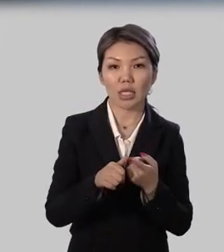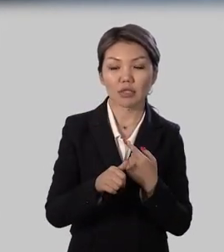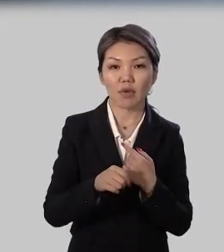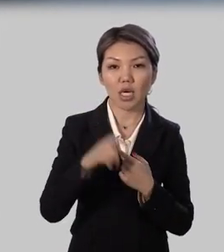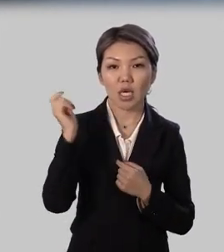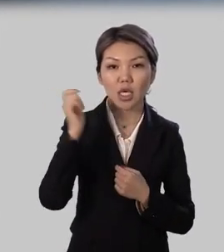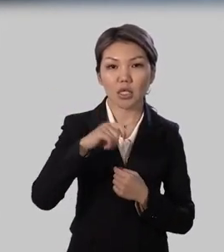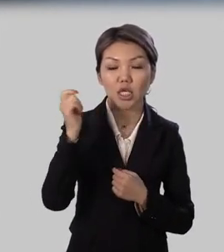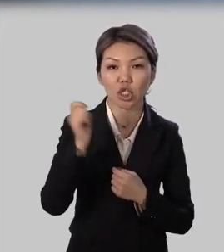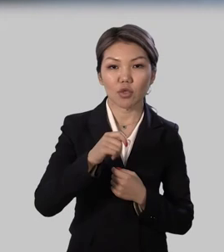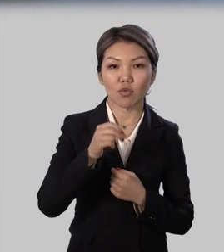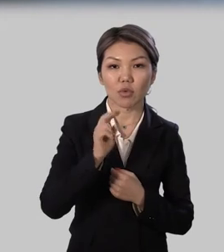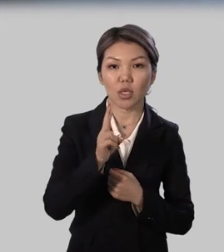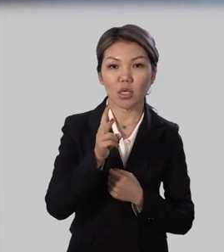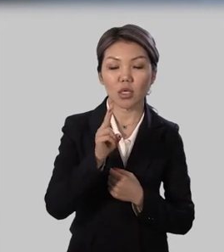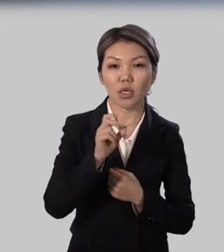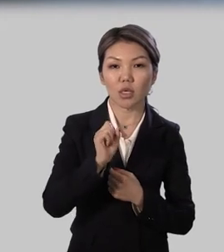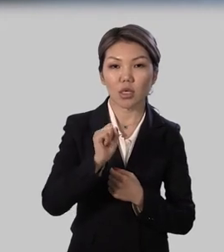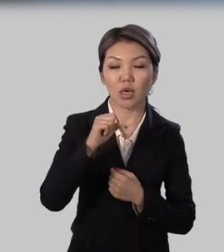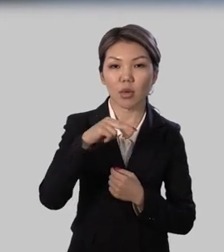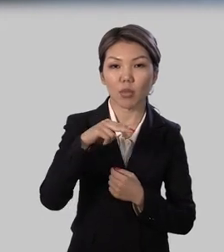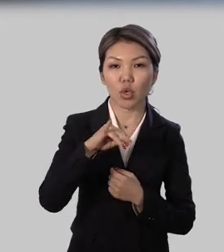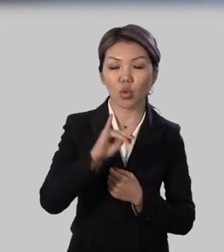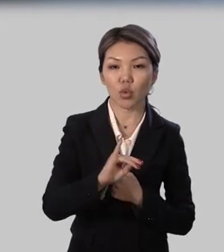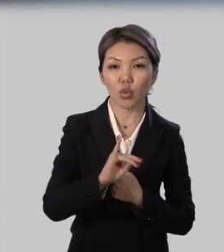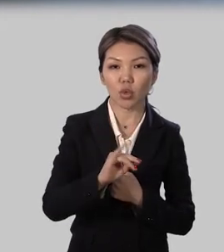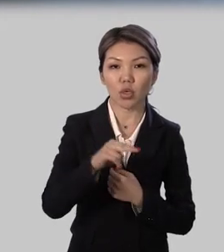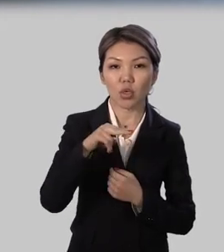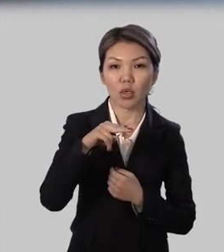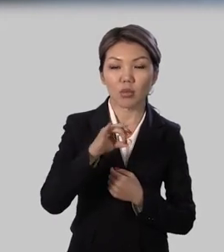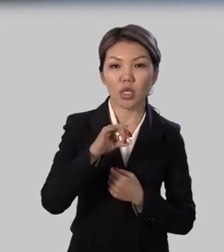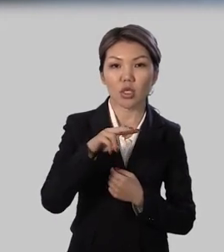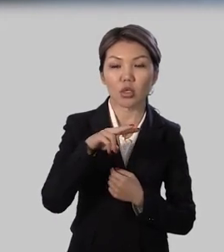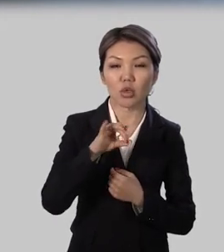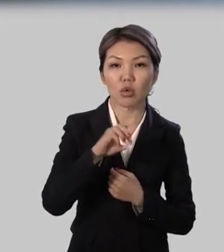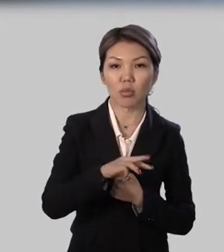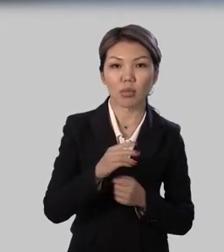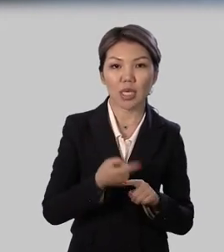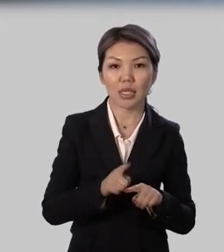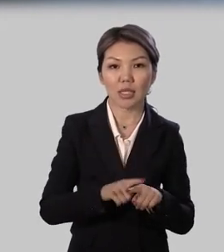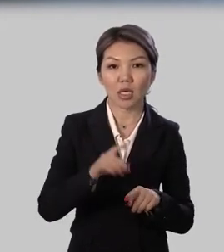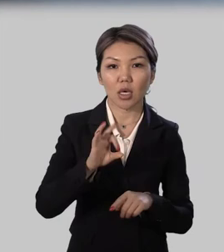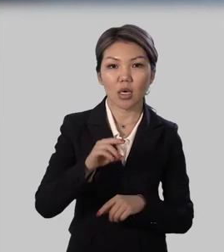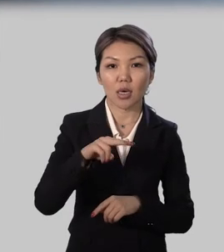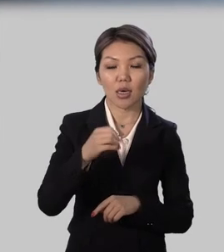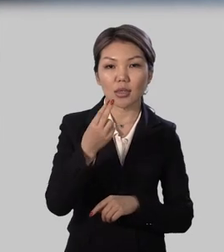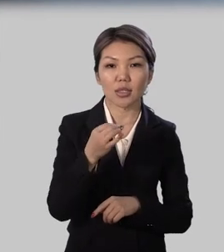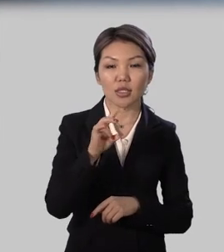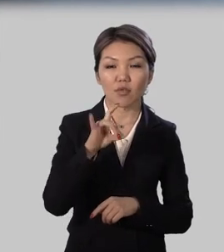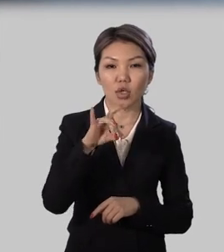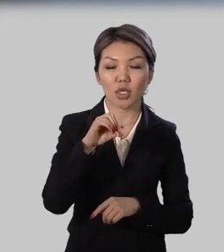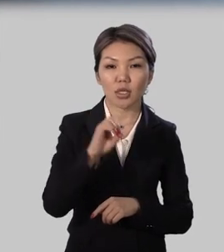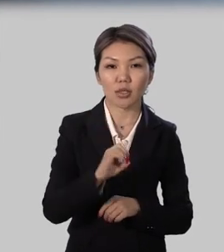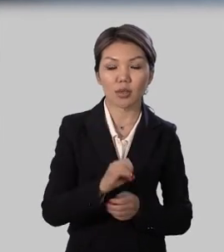первым по моему мнению метафора перлы дождевые и олицетворение солнце